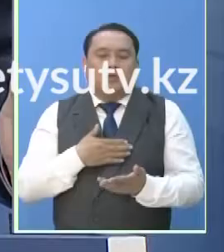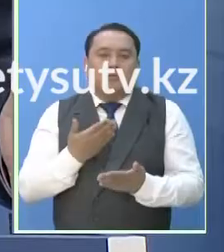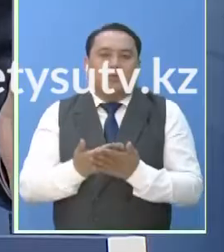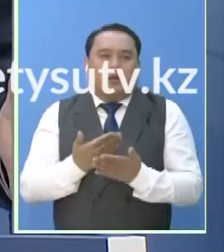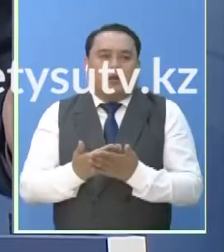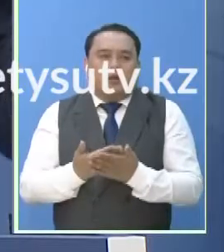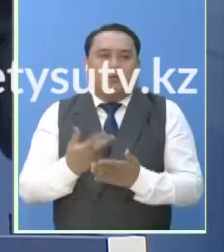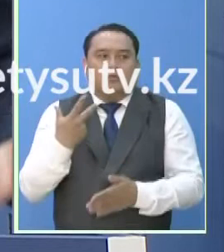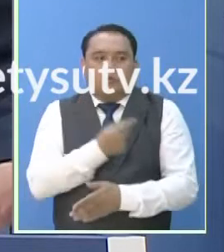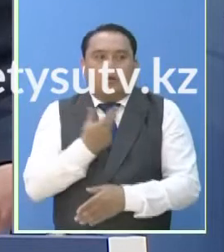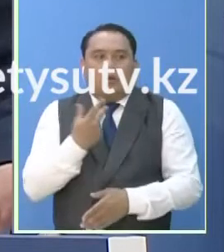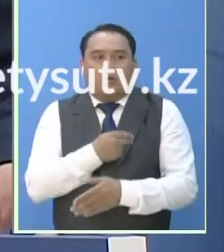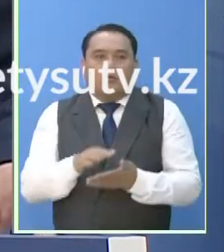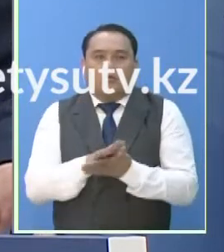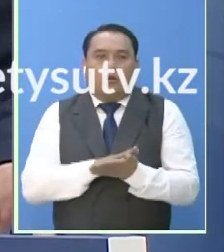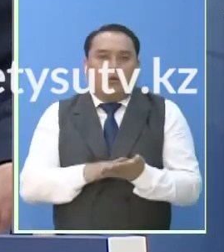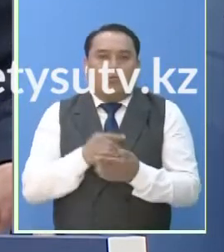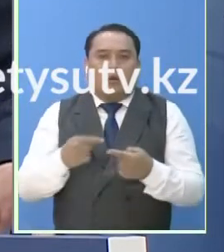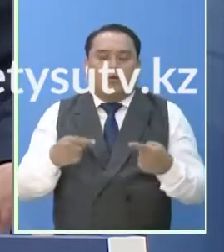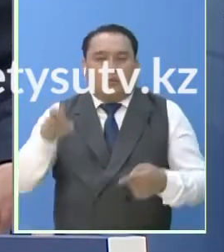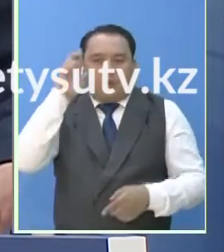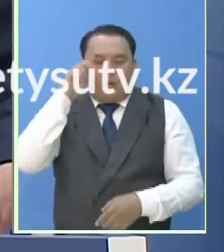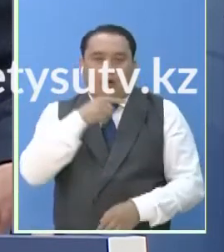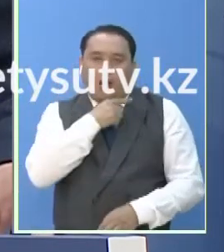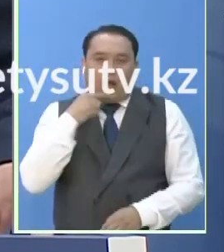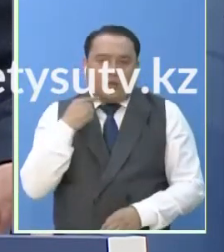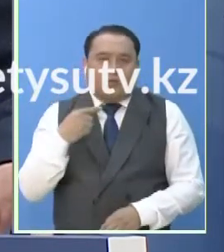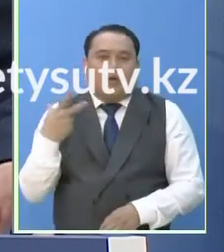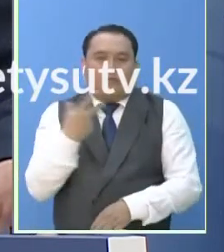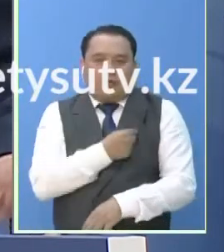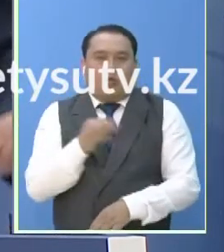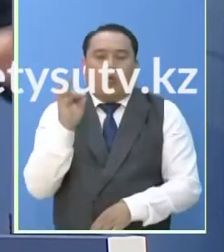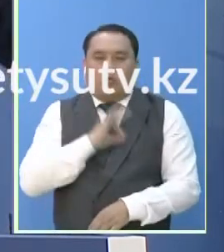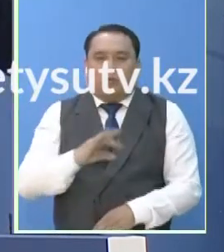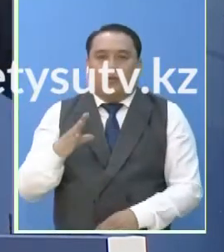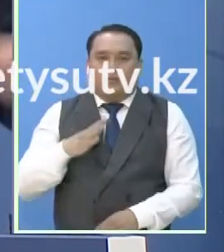бері қазір салынып жатыр. Сосын басқа мемлекет бар, Ресей мемлекетінде бұл вакцина қолданып